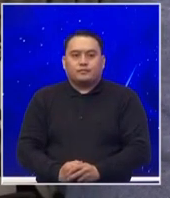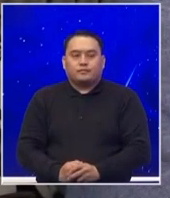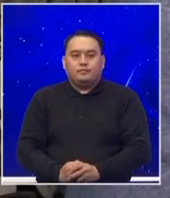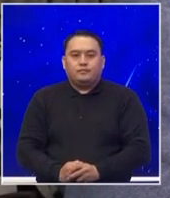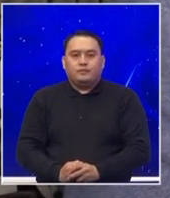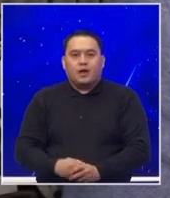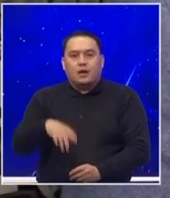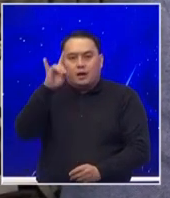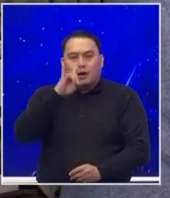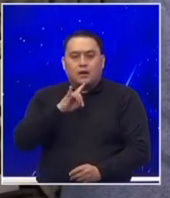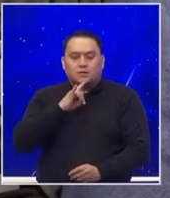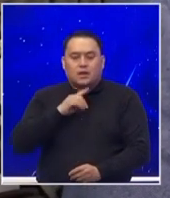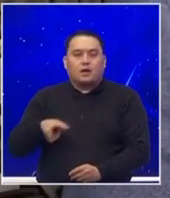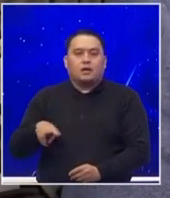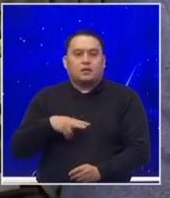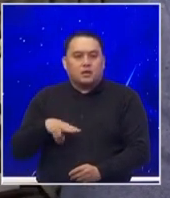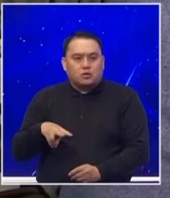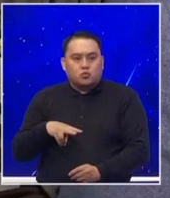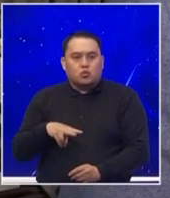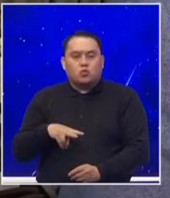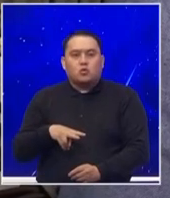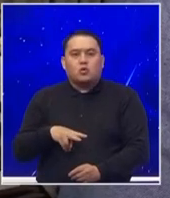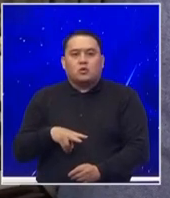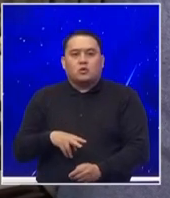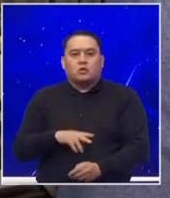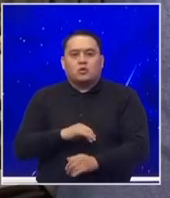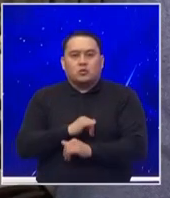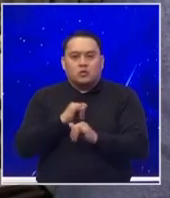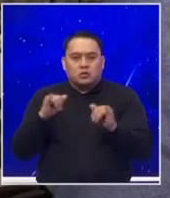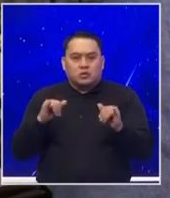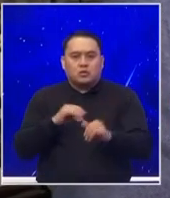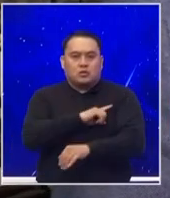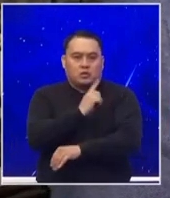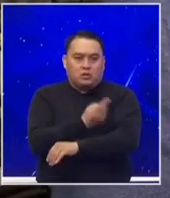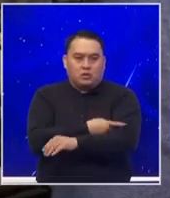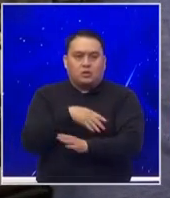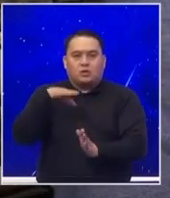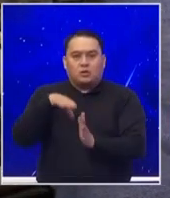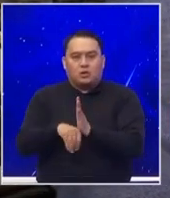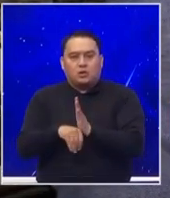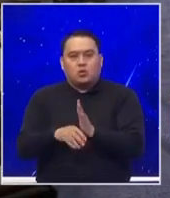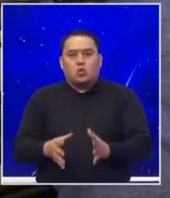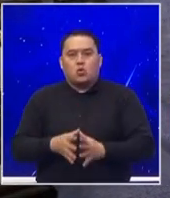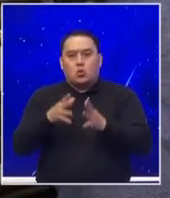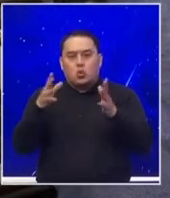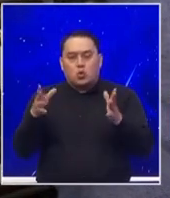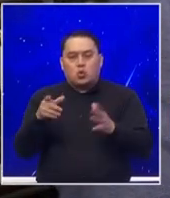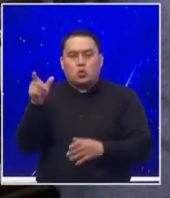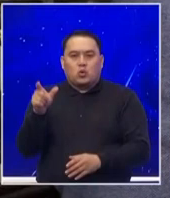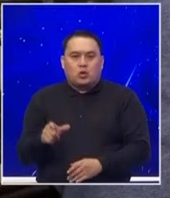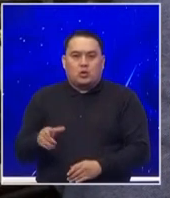қазақ әдебиетінің арнасын кеңейткен, ұлттық ойлау жүйемізді байытқан қазақтың үлкен классик